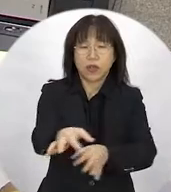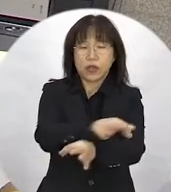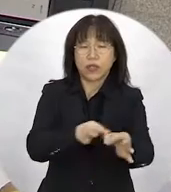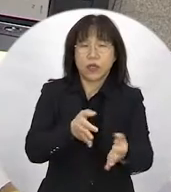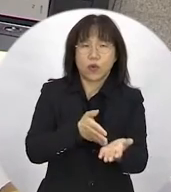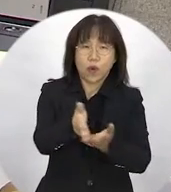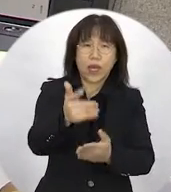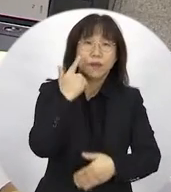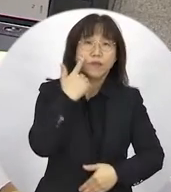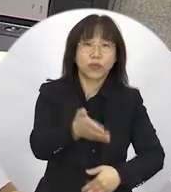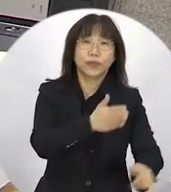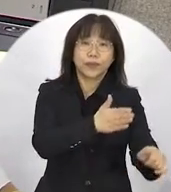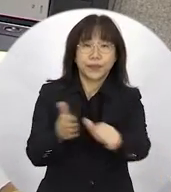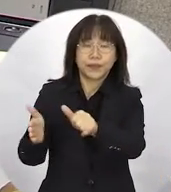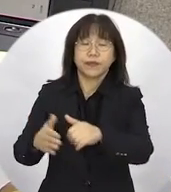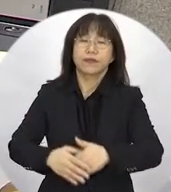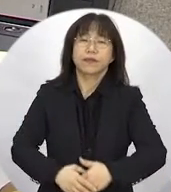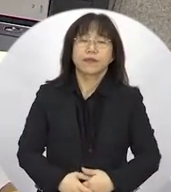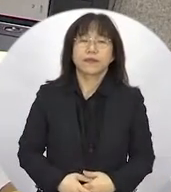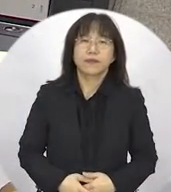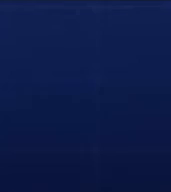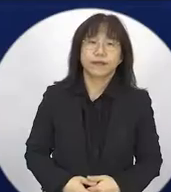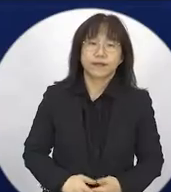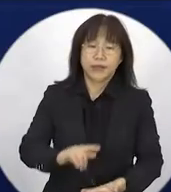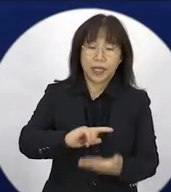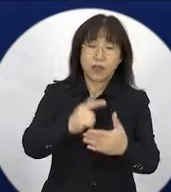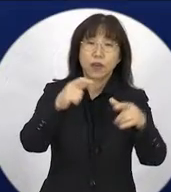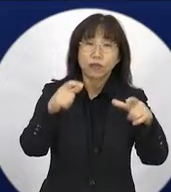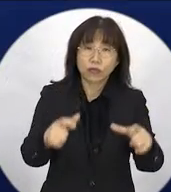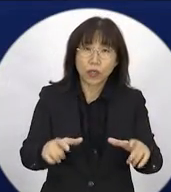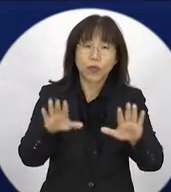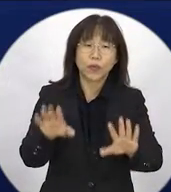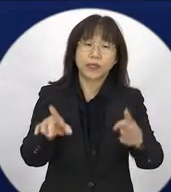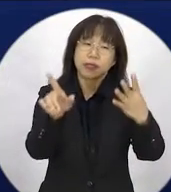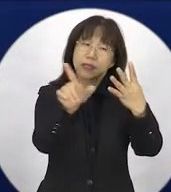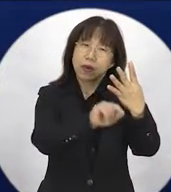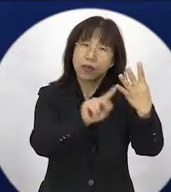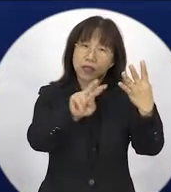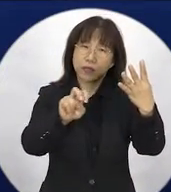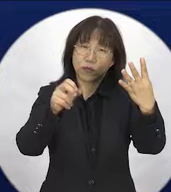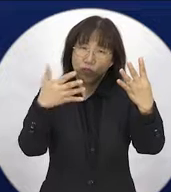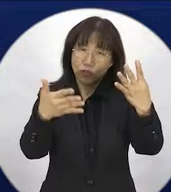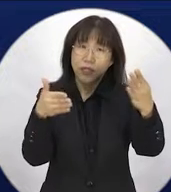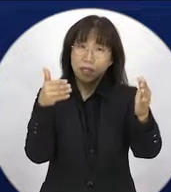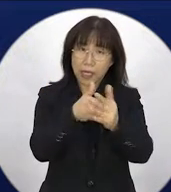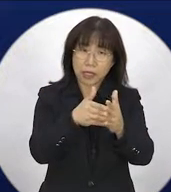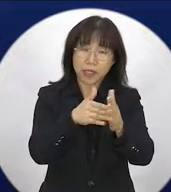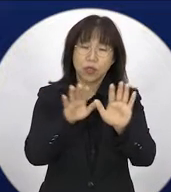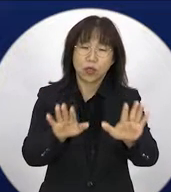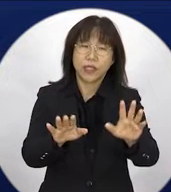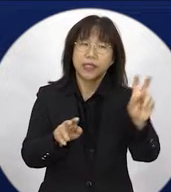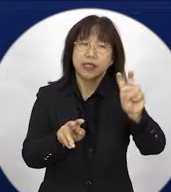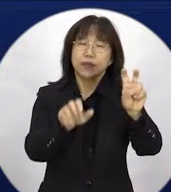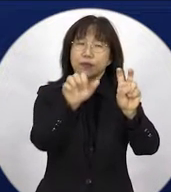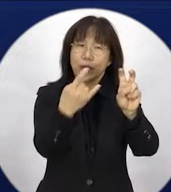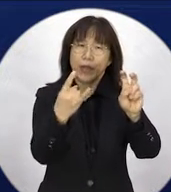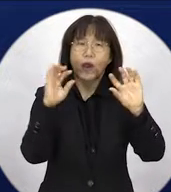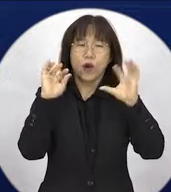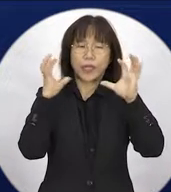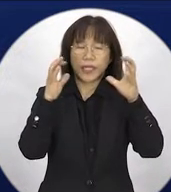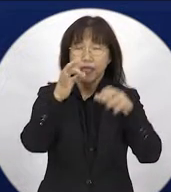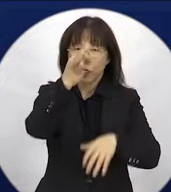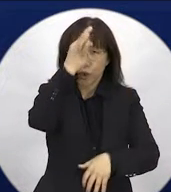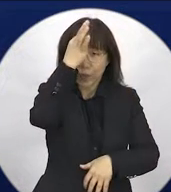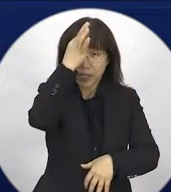지역경제과 로 문의하면 됩니다 강서구 가 오는 4월 29일까지 제 20회 아 어린이 솜씨자랑